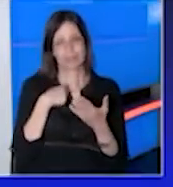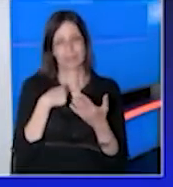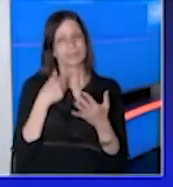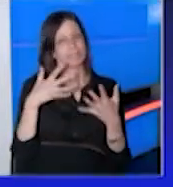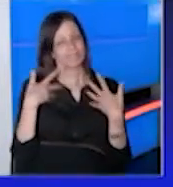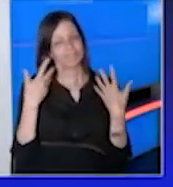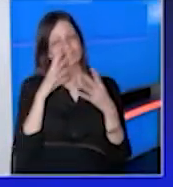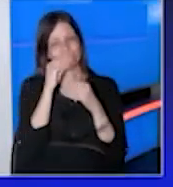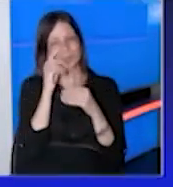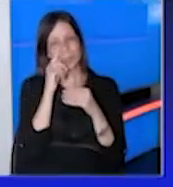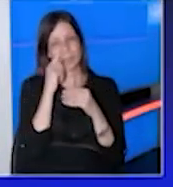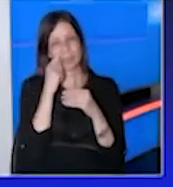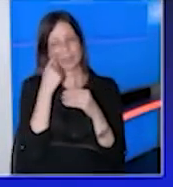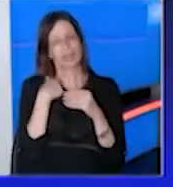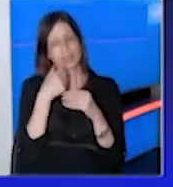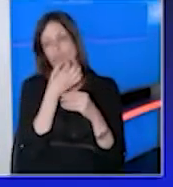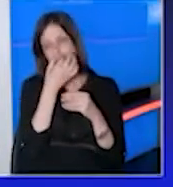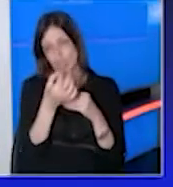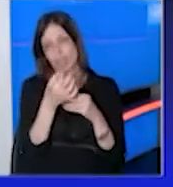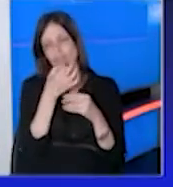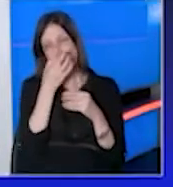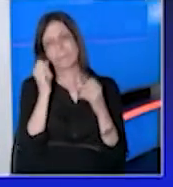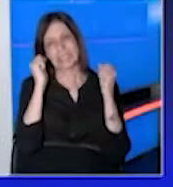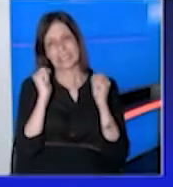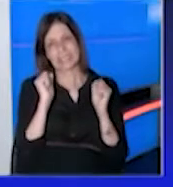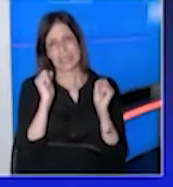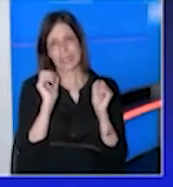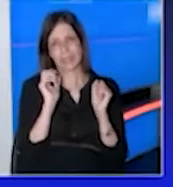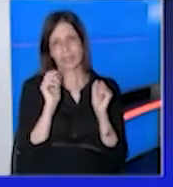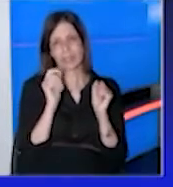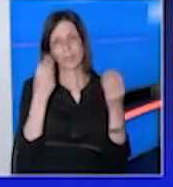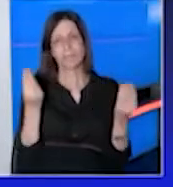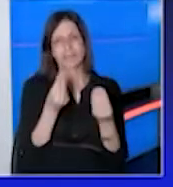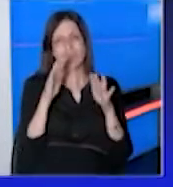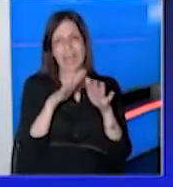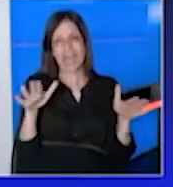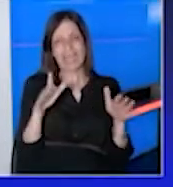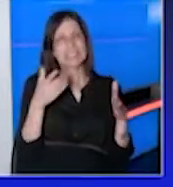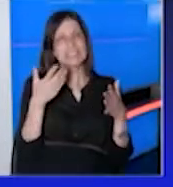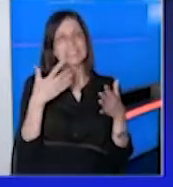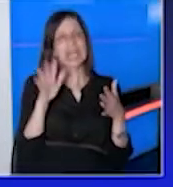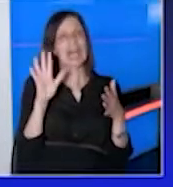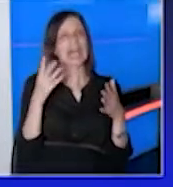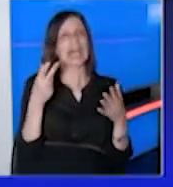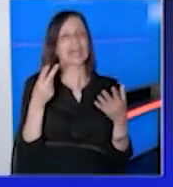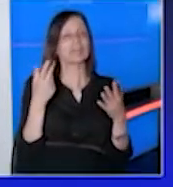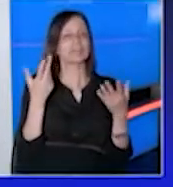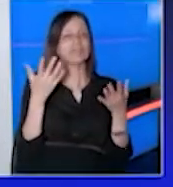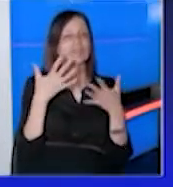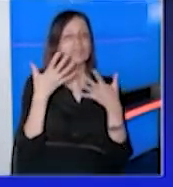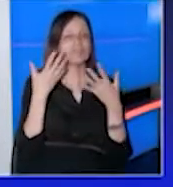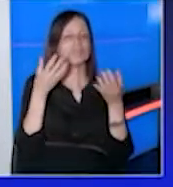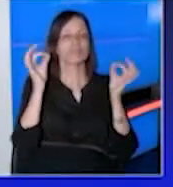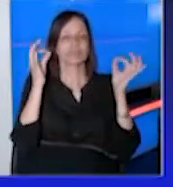בוא נדבר רגע. אני אשאל את השאלה הבסיסית. משאב הקרקע הוא המשאב הכי נדיר במדינת ישראל. אני לא מלמד